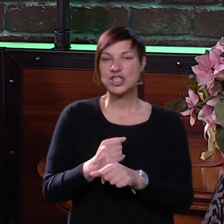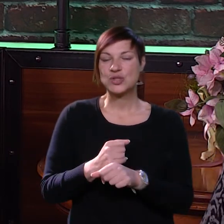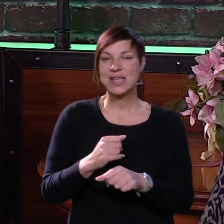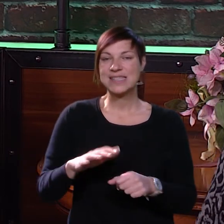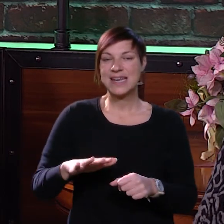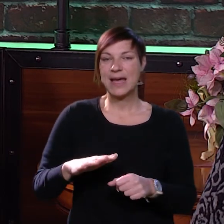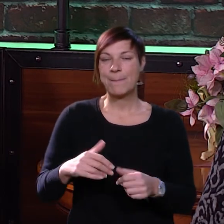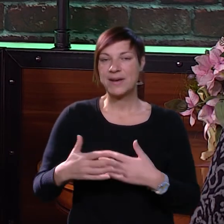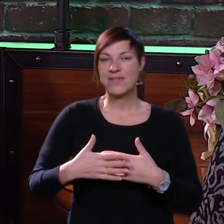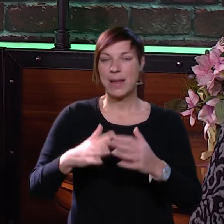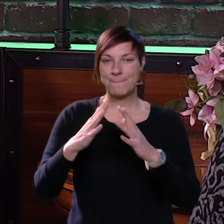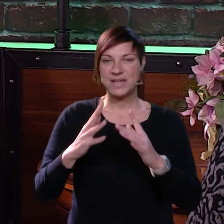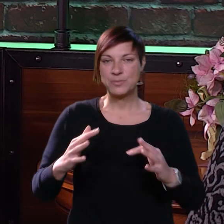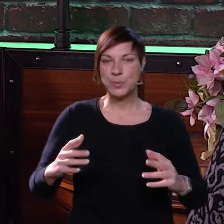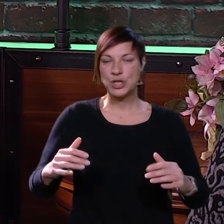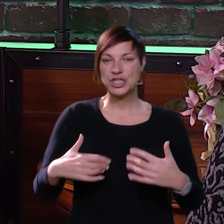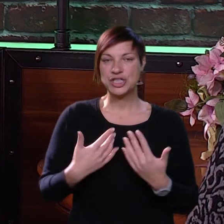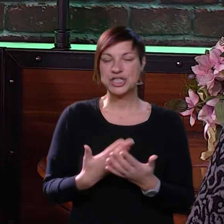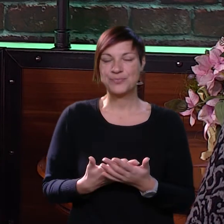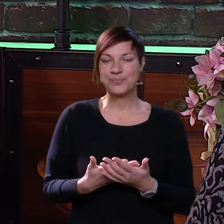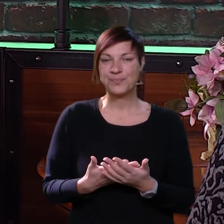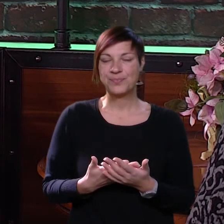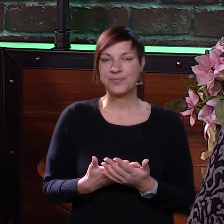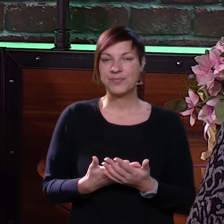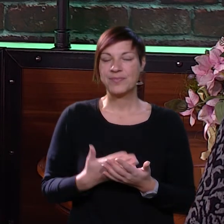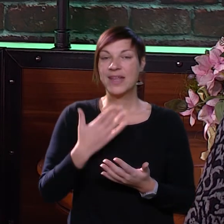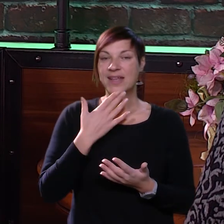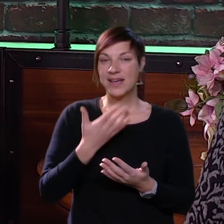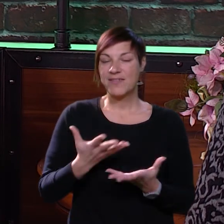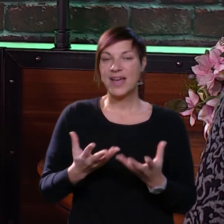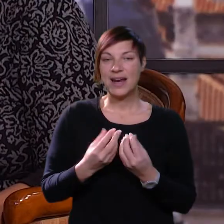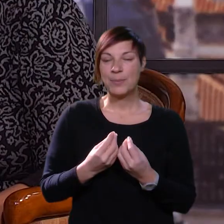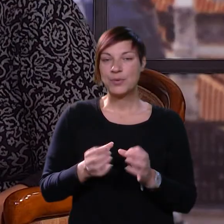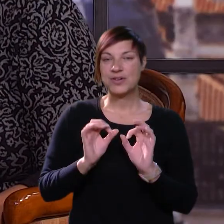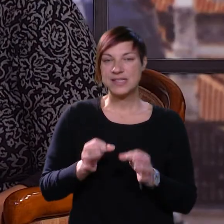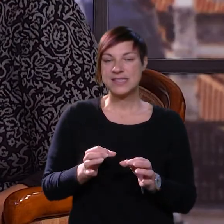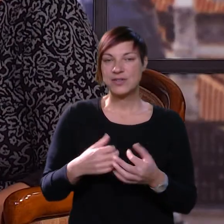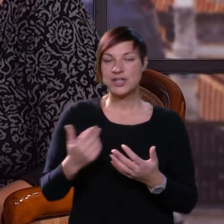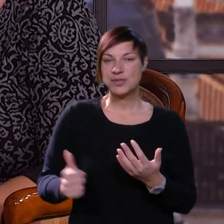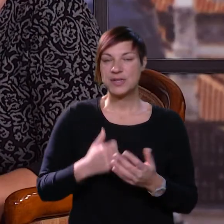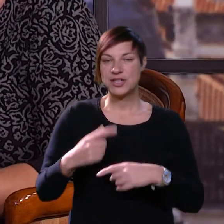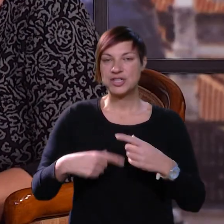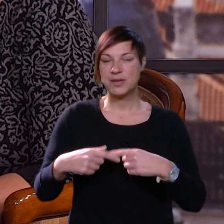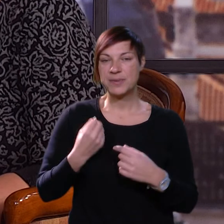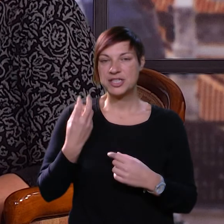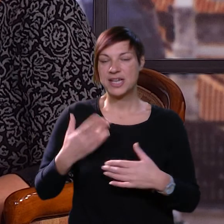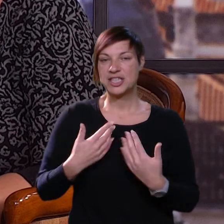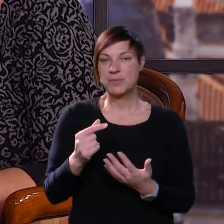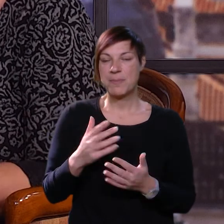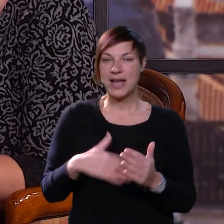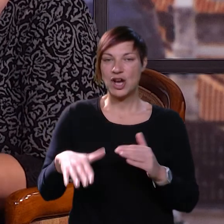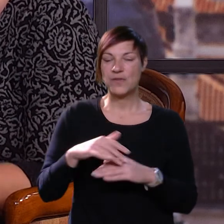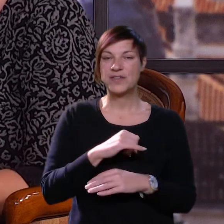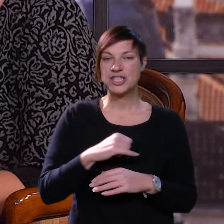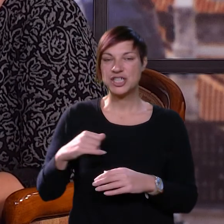nešto što su djeca radila pred Božić i tako. Hvala vam puno. Sigurna sam da će biti hvala još emisija kada ćemo